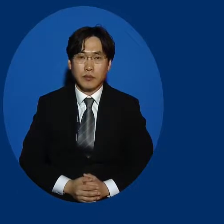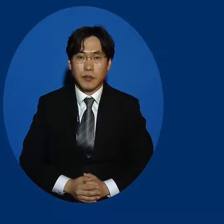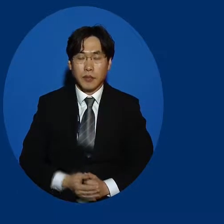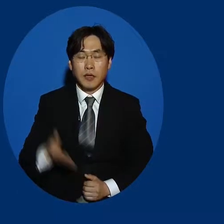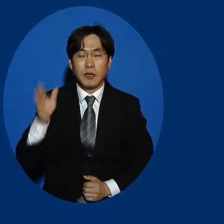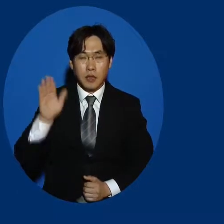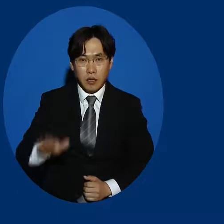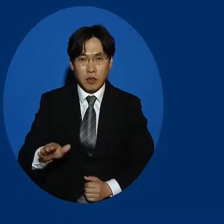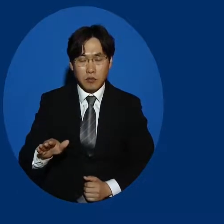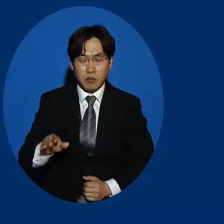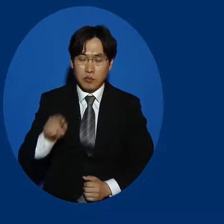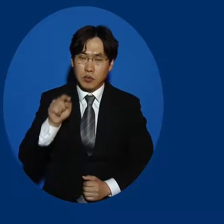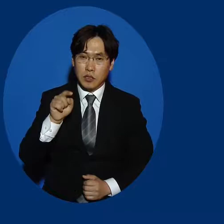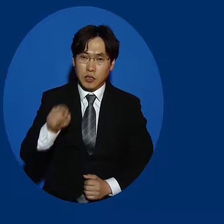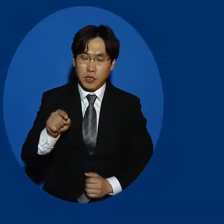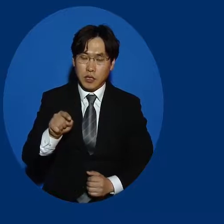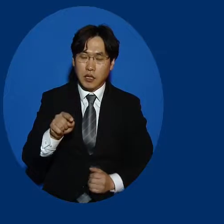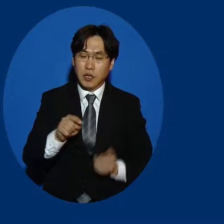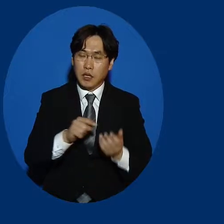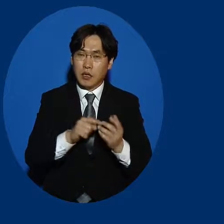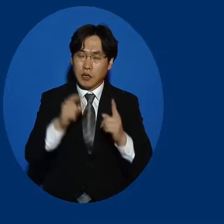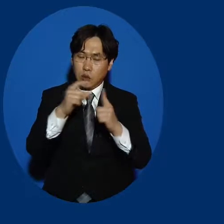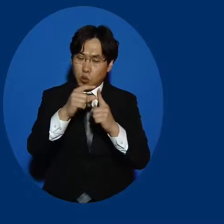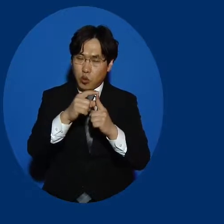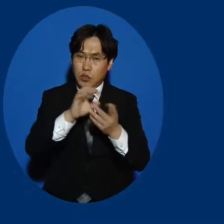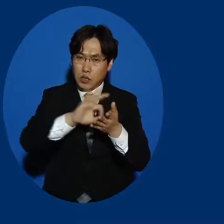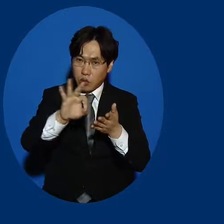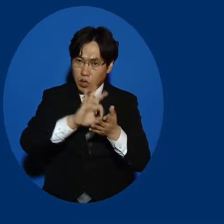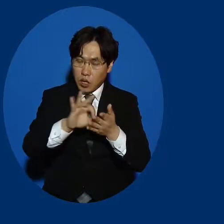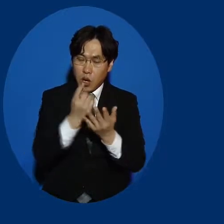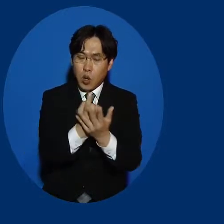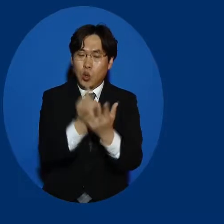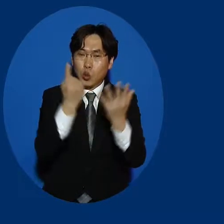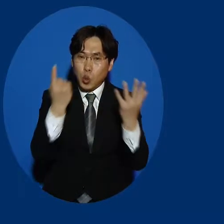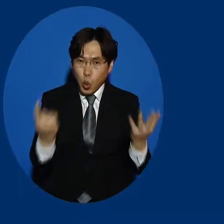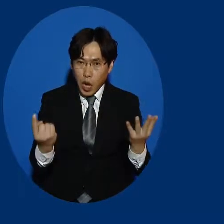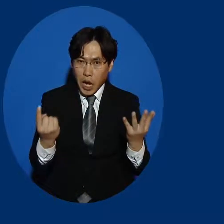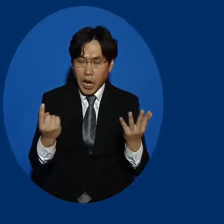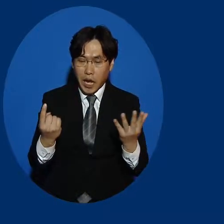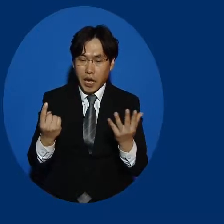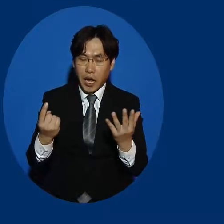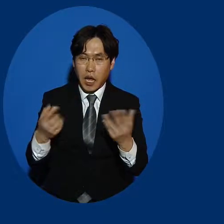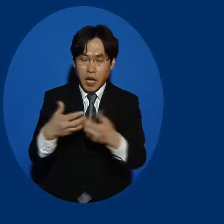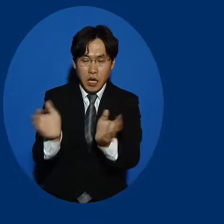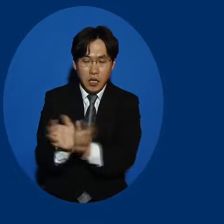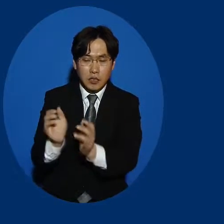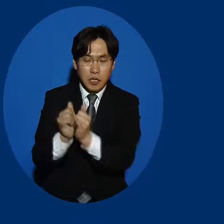그런데 그때 이야기하는 소외계층을 잠깐 돌아보면